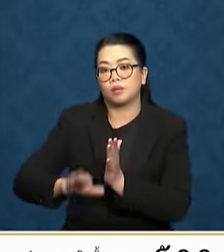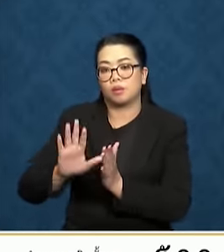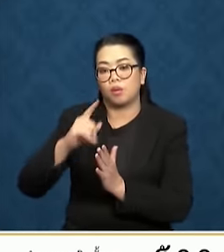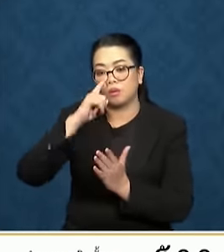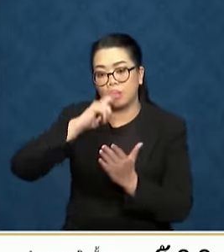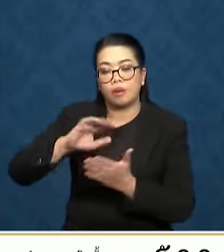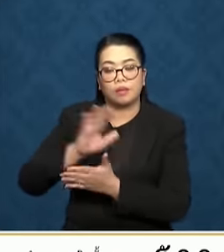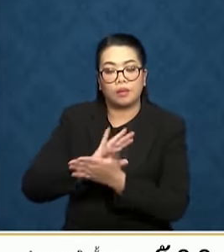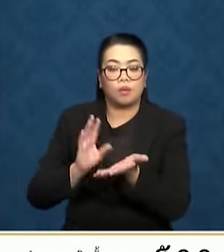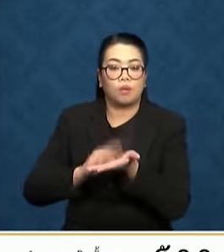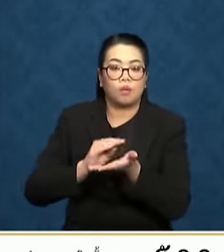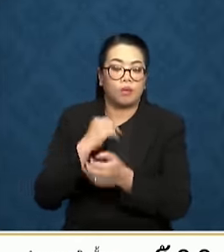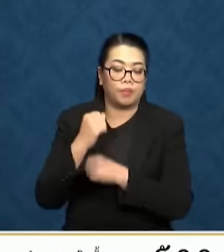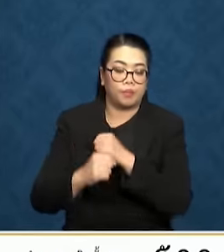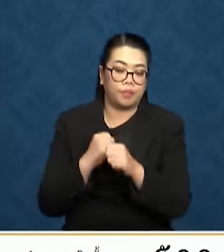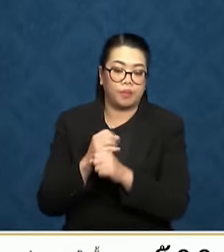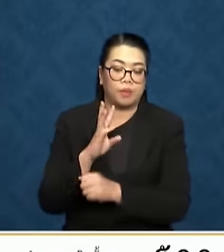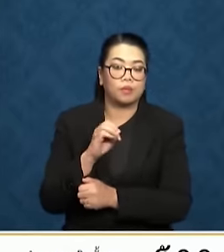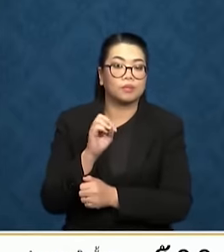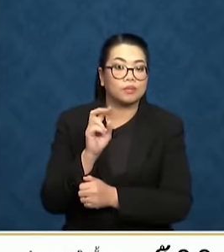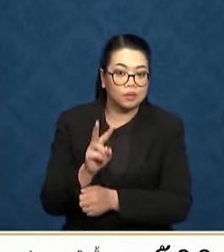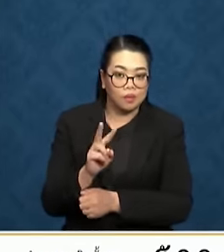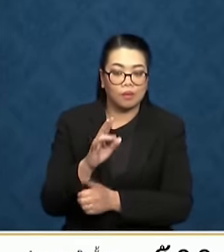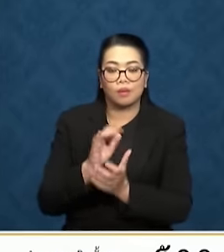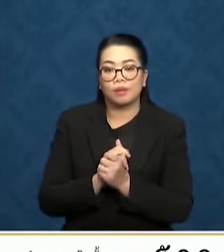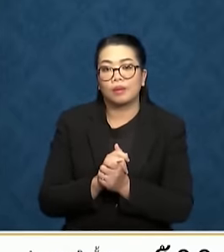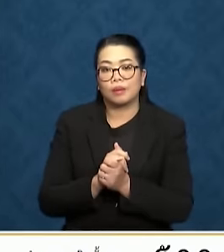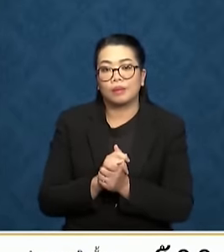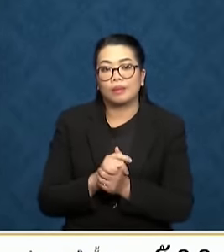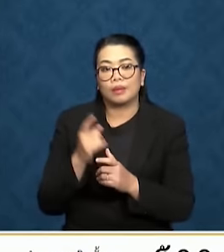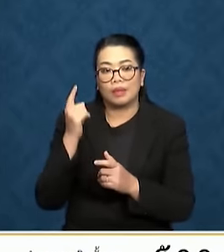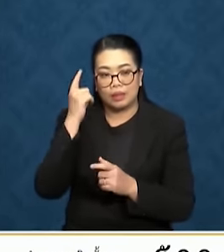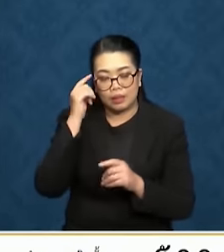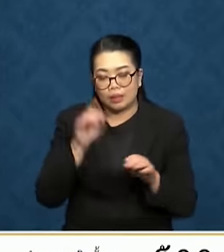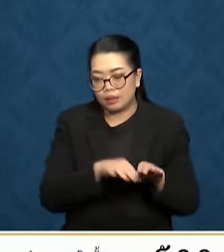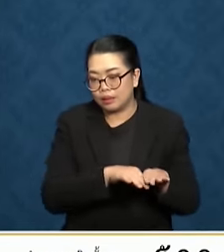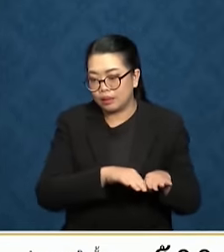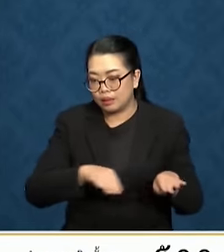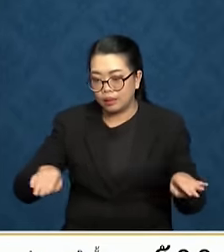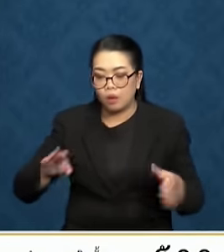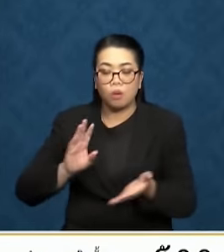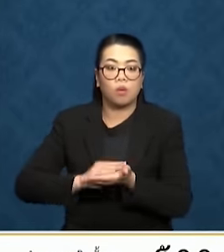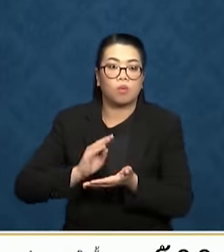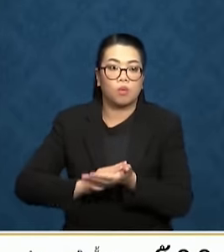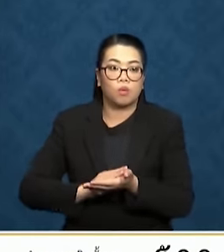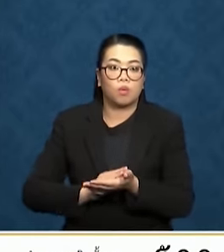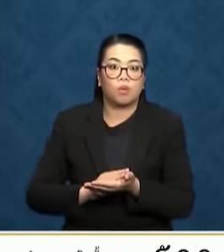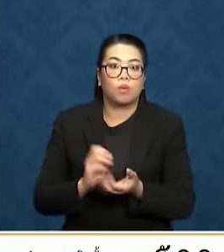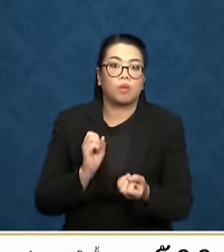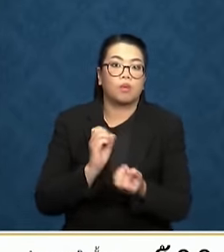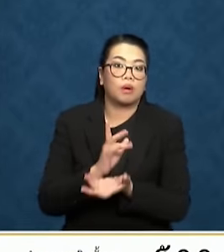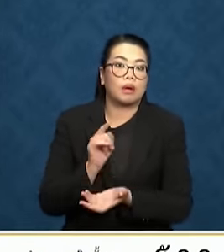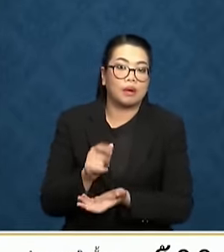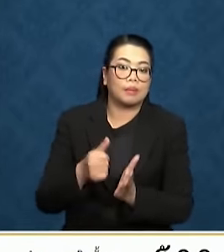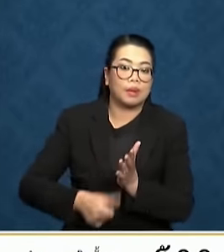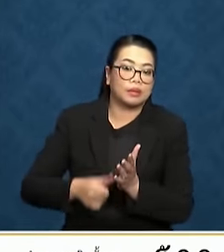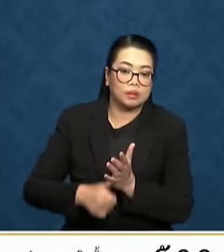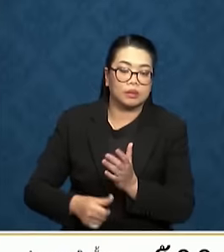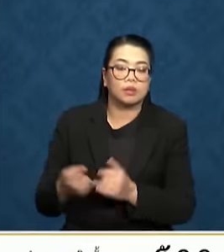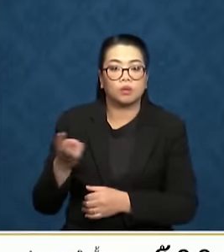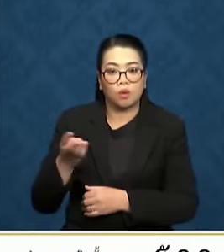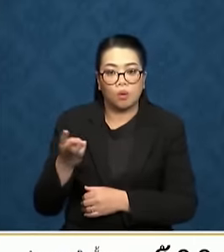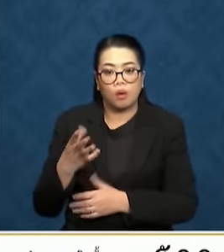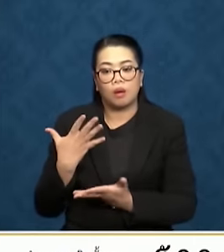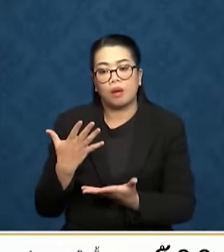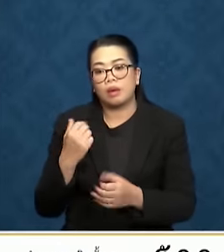ไทยหมดอันนี้ข้อมูลปี 62นะครับมันทำให้แนวราบหรือฐานของคนที่เสียภาษีนนั้นน้อยครับ